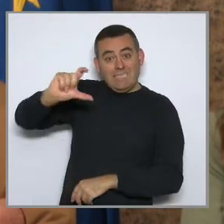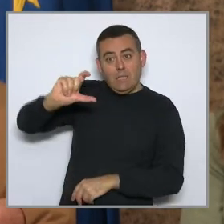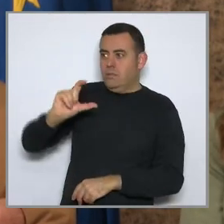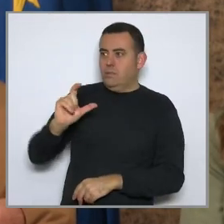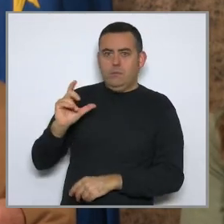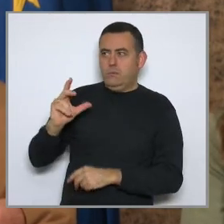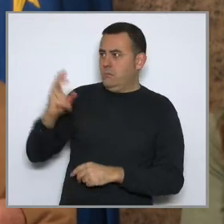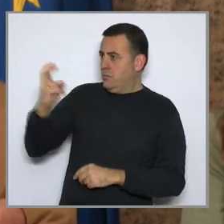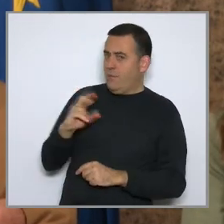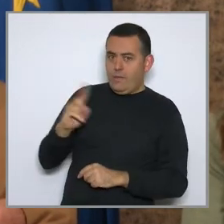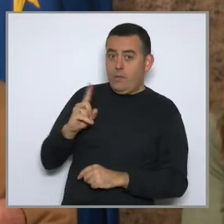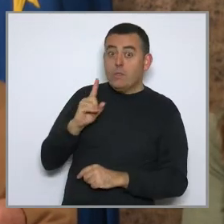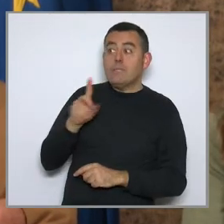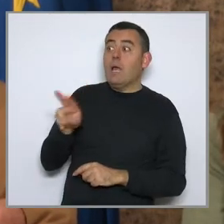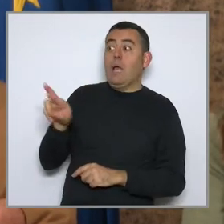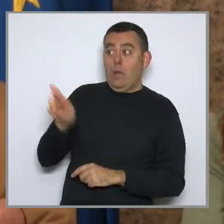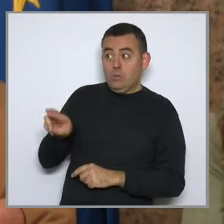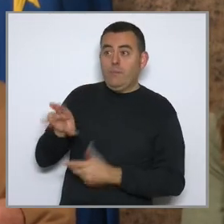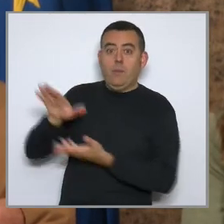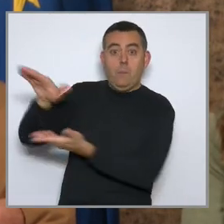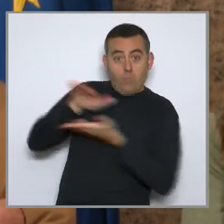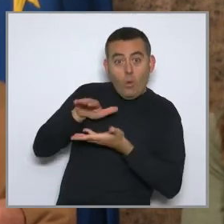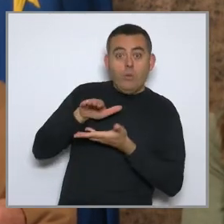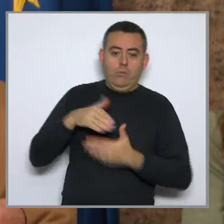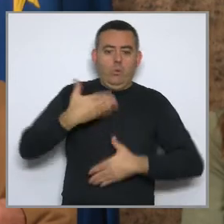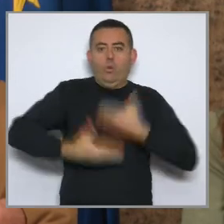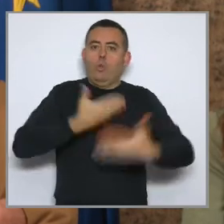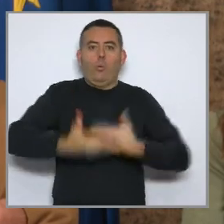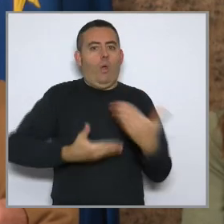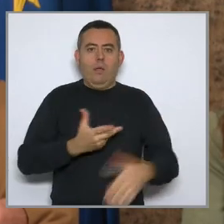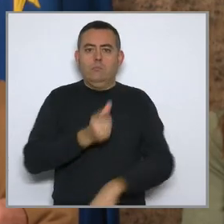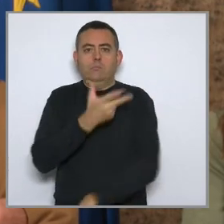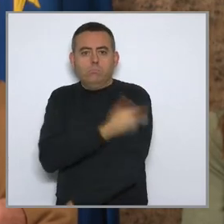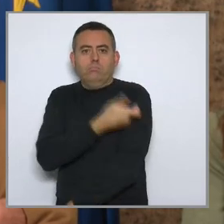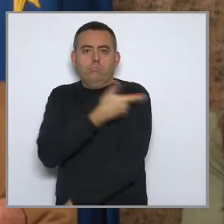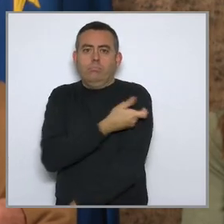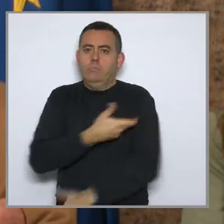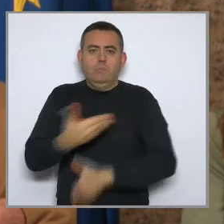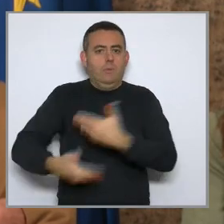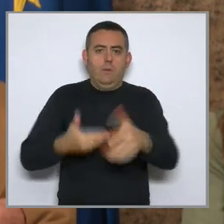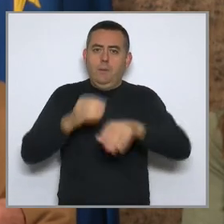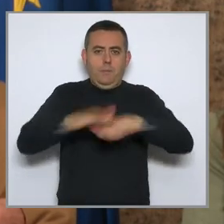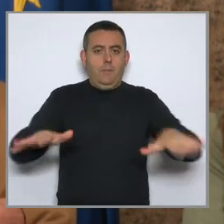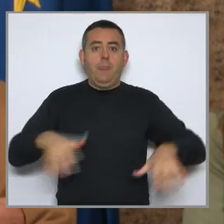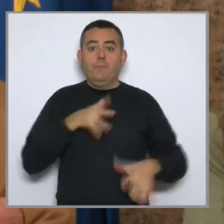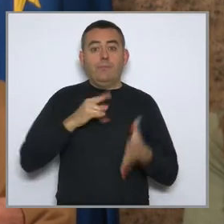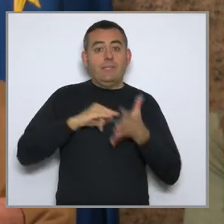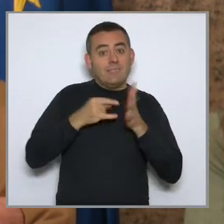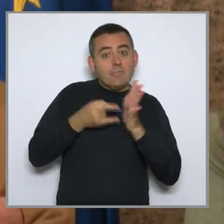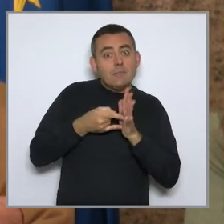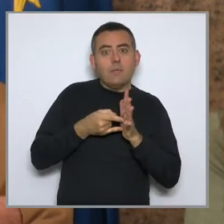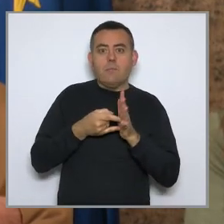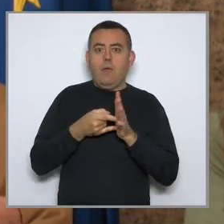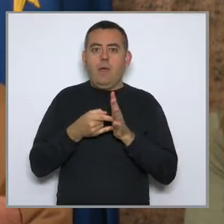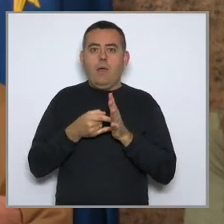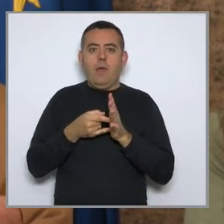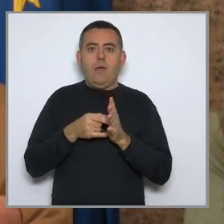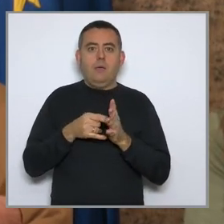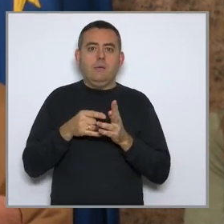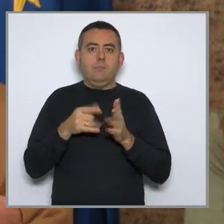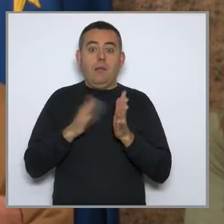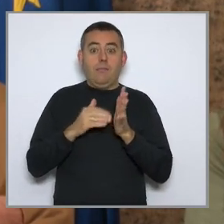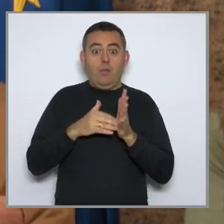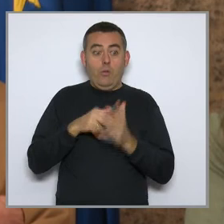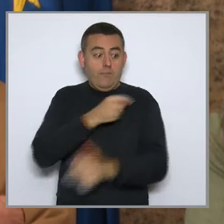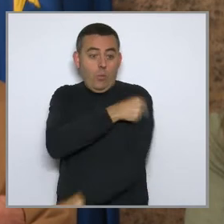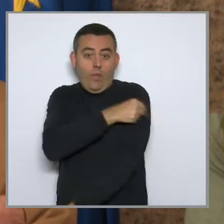podrem recuperar el temps perdut en les properes setmanes. En qualsevol cas, el sistema valencià de vacunació està funcionant i